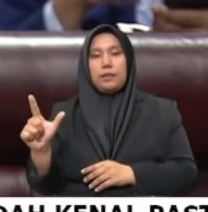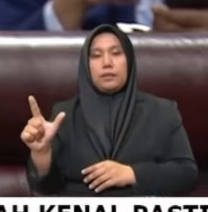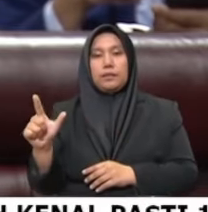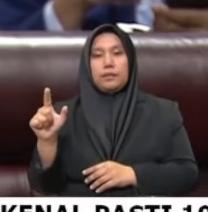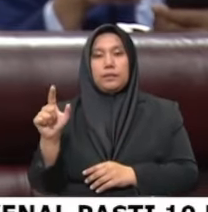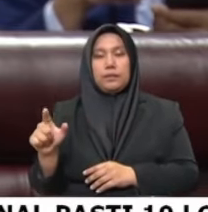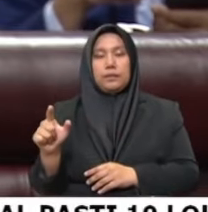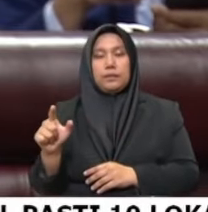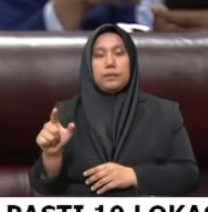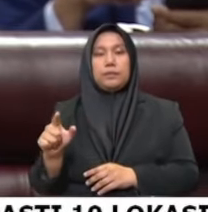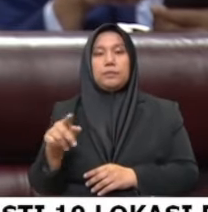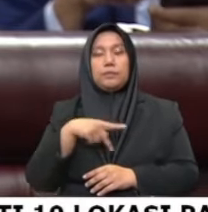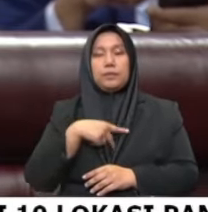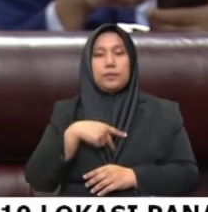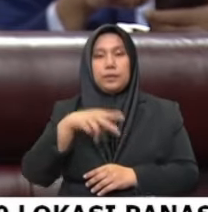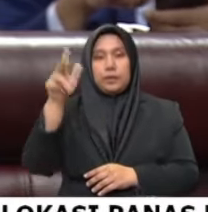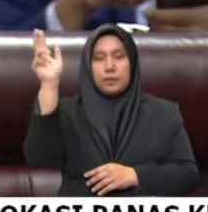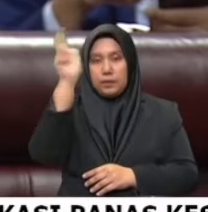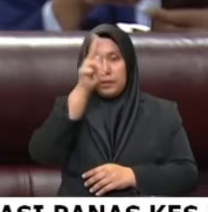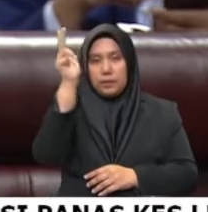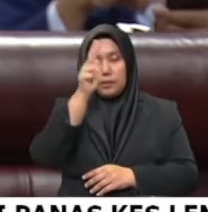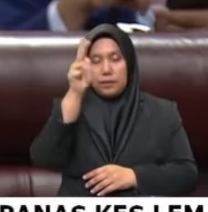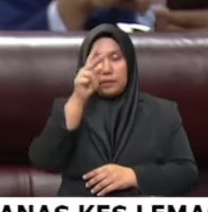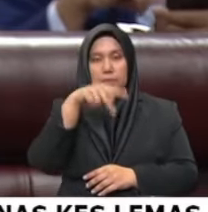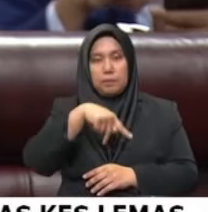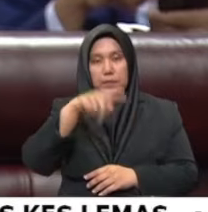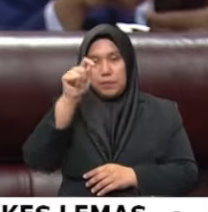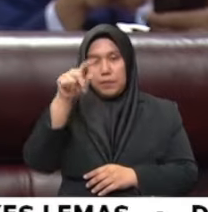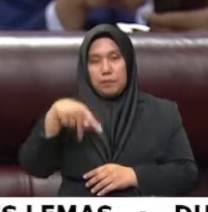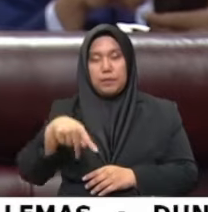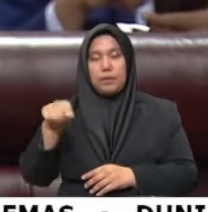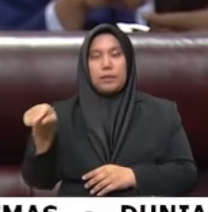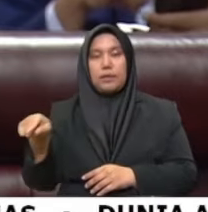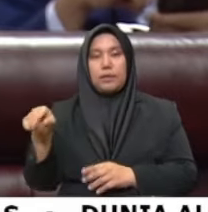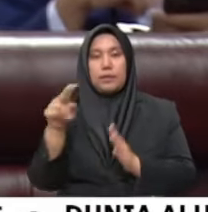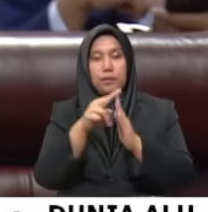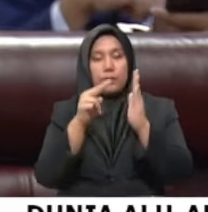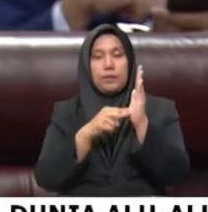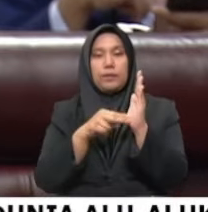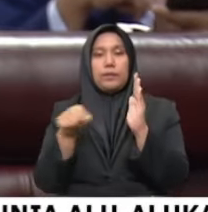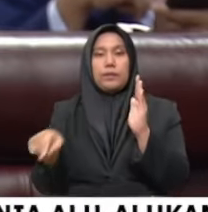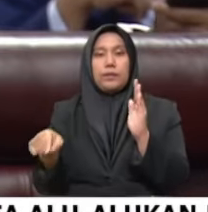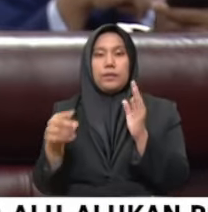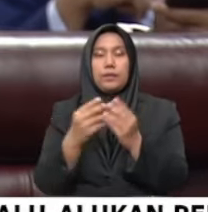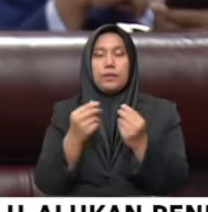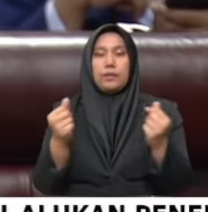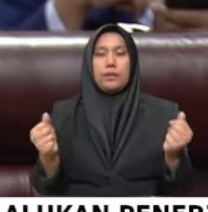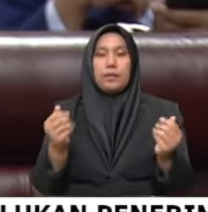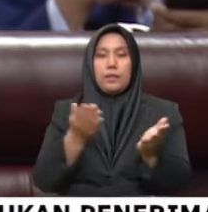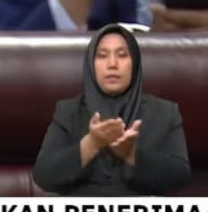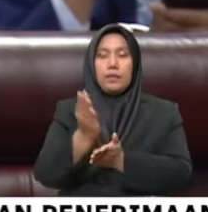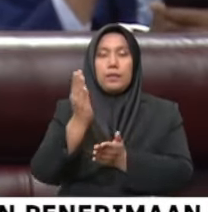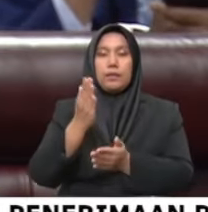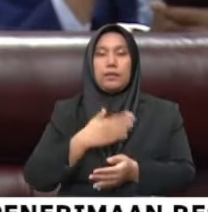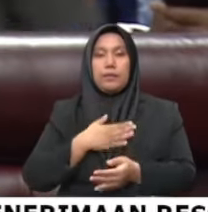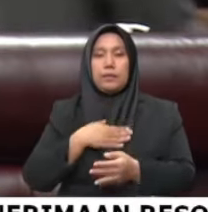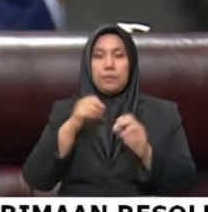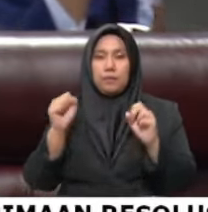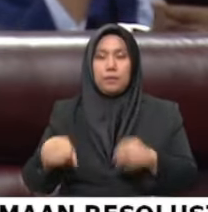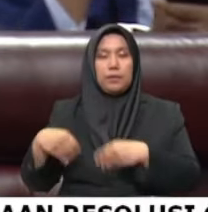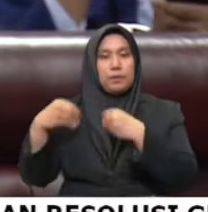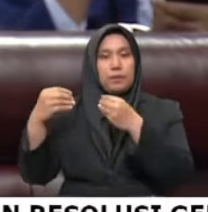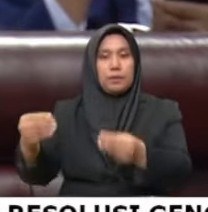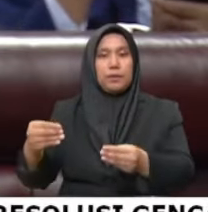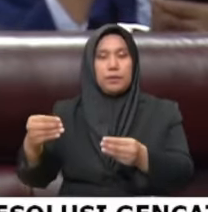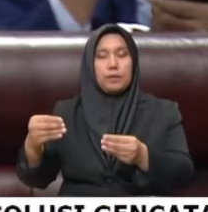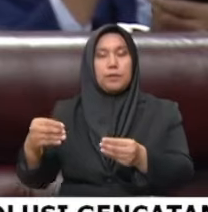kerajaan menerusi Pesuruhjaya Tanah Persekutuan PTP. Berdasarkan perundangan, tanah hak milik boleh diserah balik kepada pihak